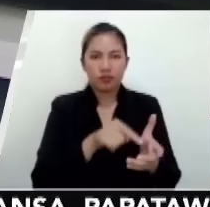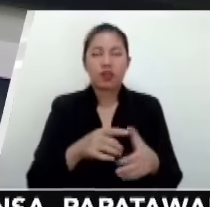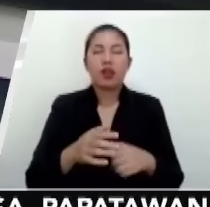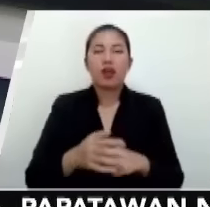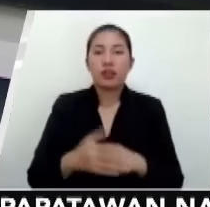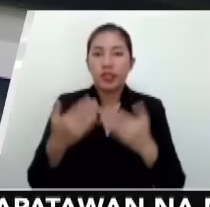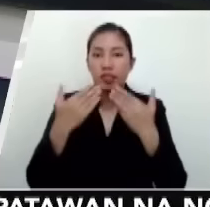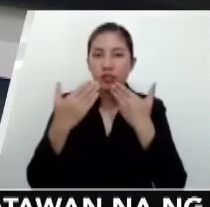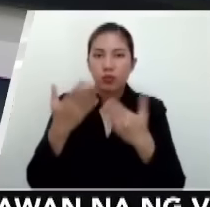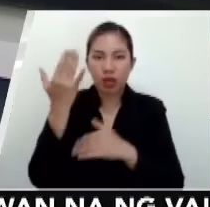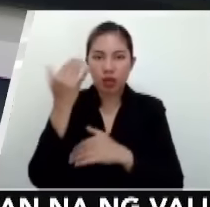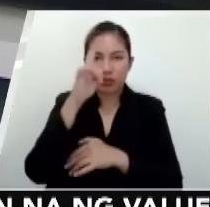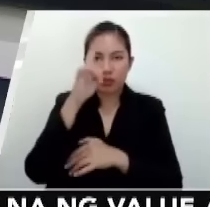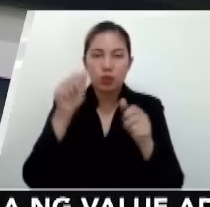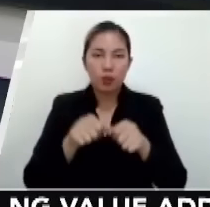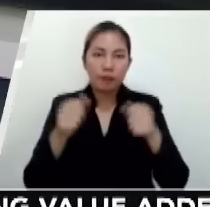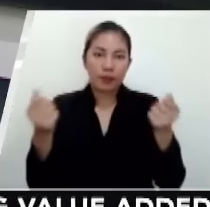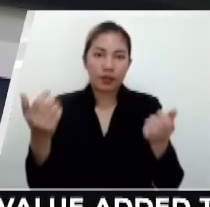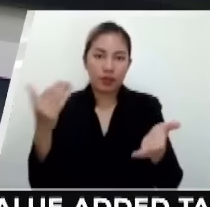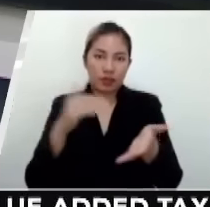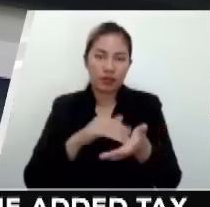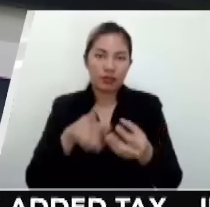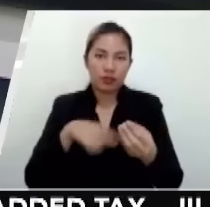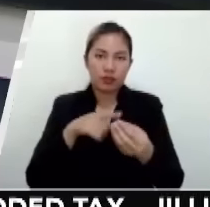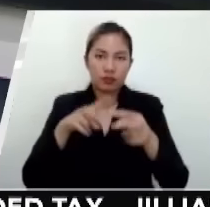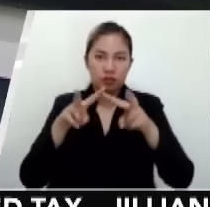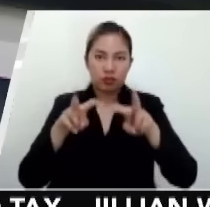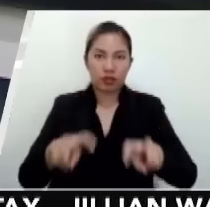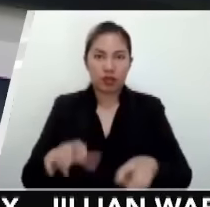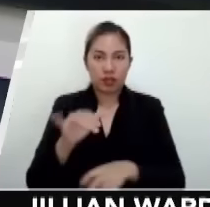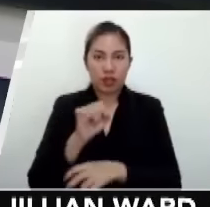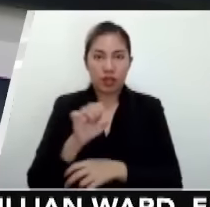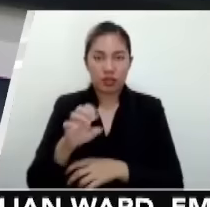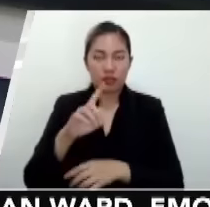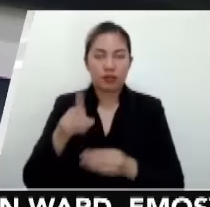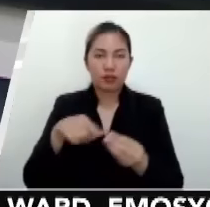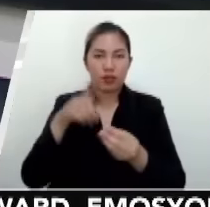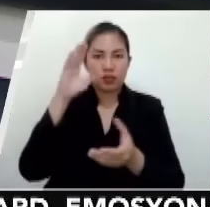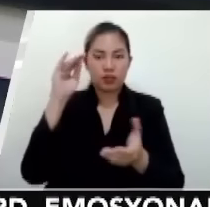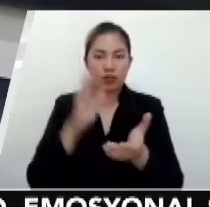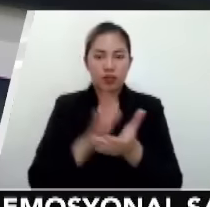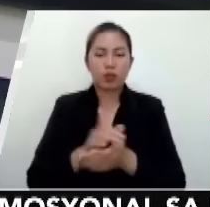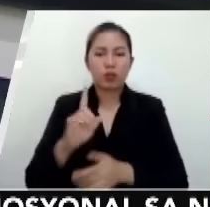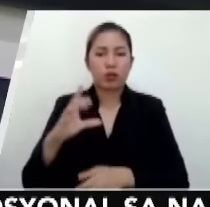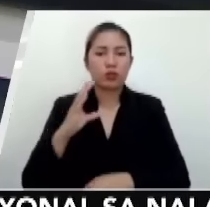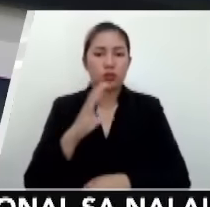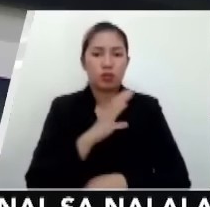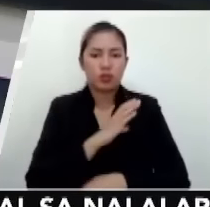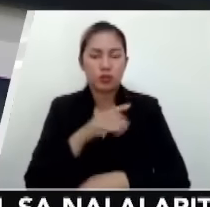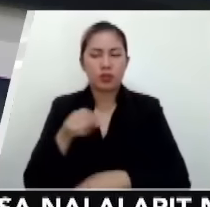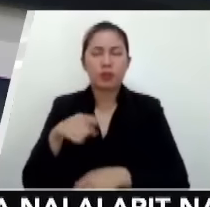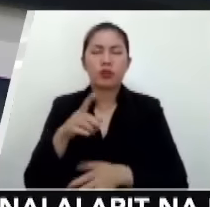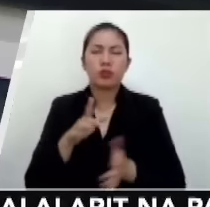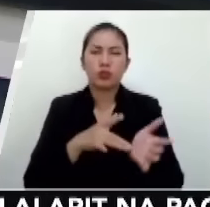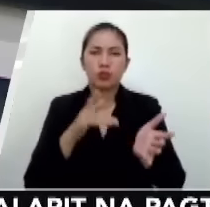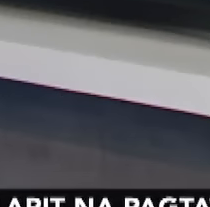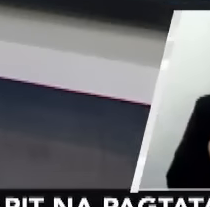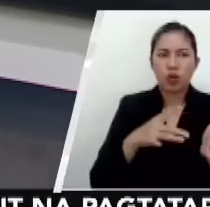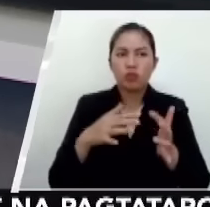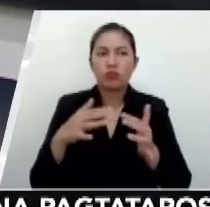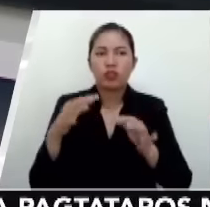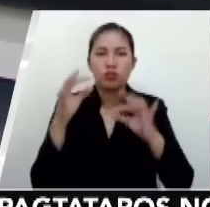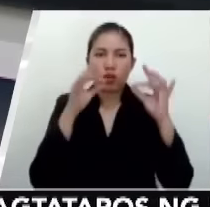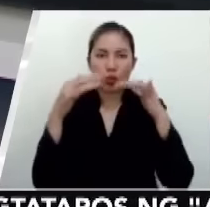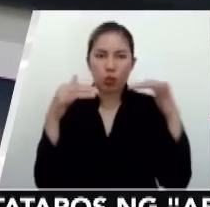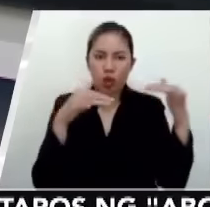mister. Paniwala naman ang isang kongresista na gamit ang drug war laban sa mga kalaban sa politika ng Administrasyong Duterte. Nakatutok